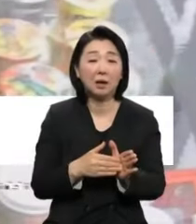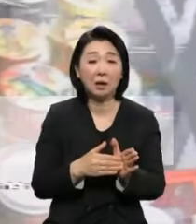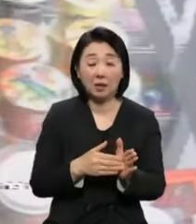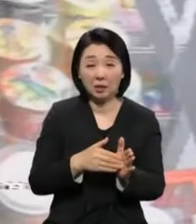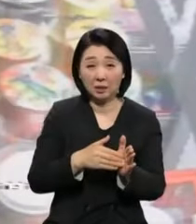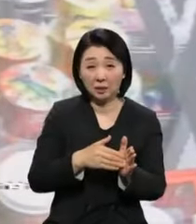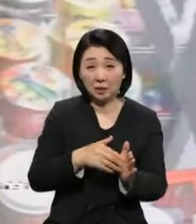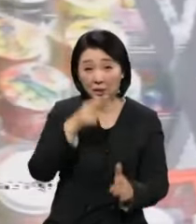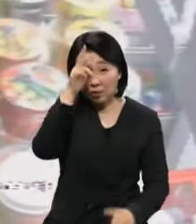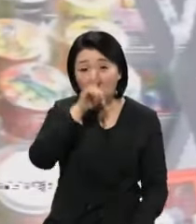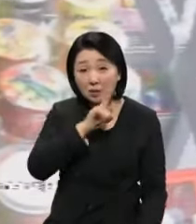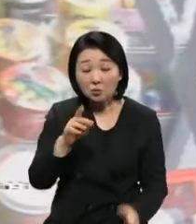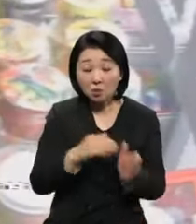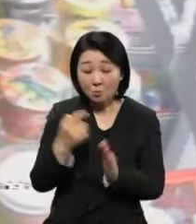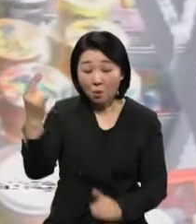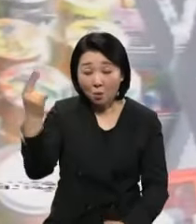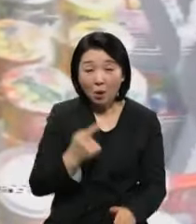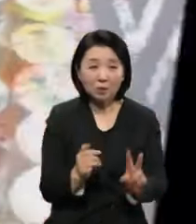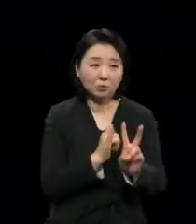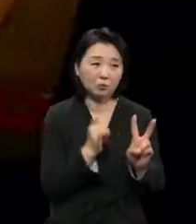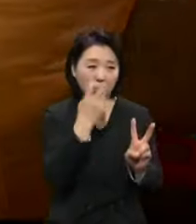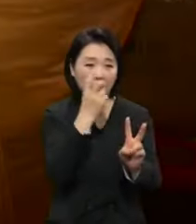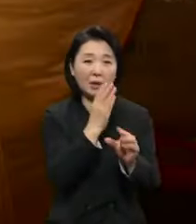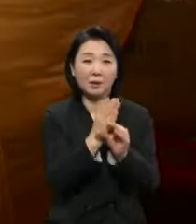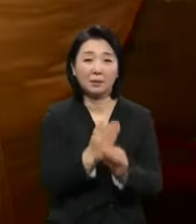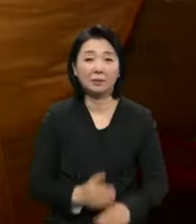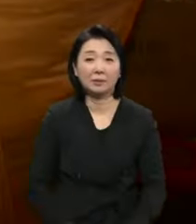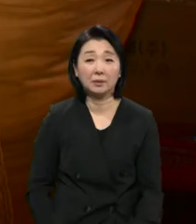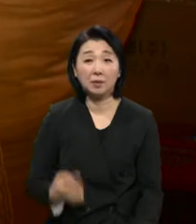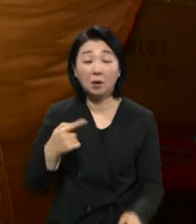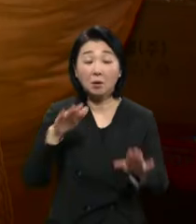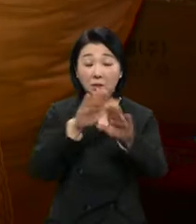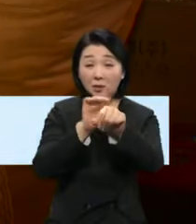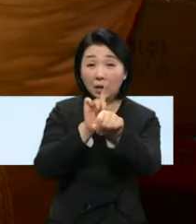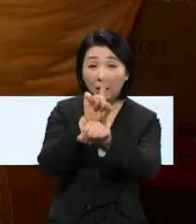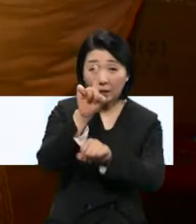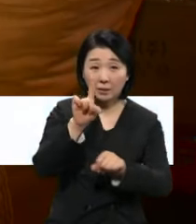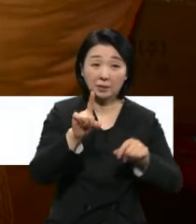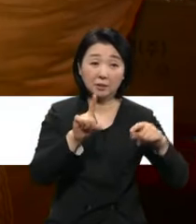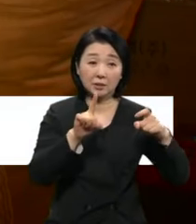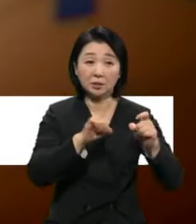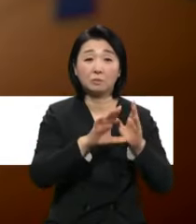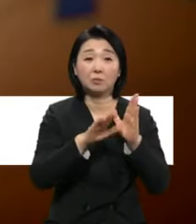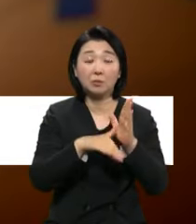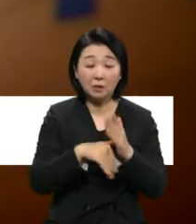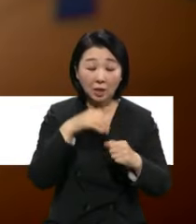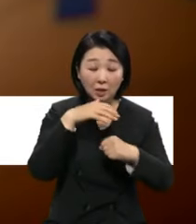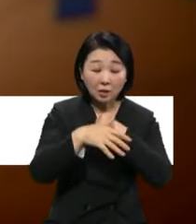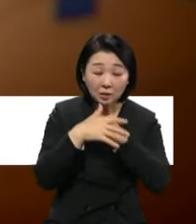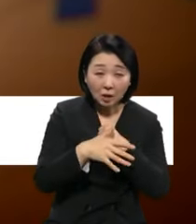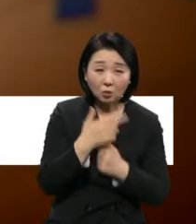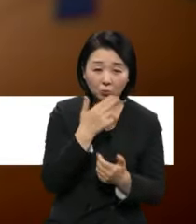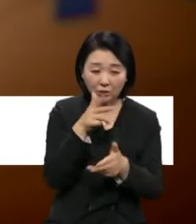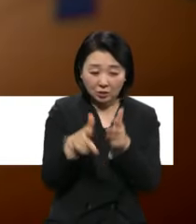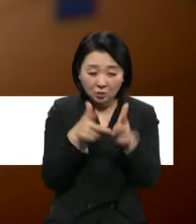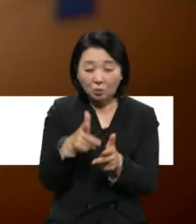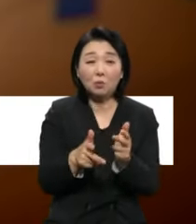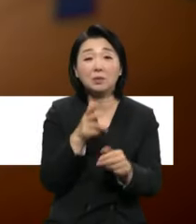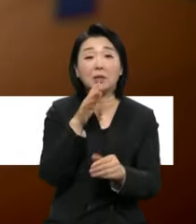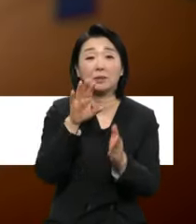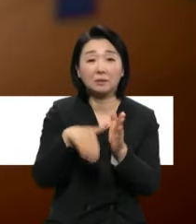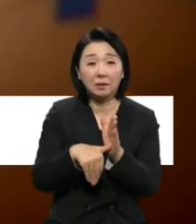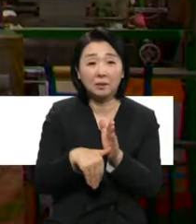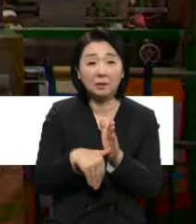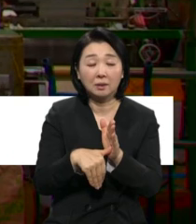받고 출동한 경찰은 용의자들을 쫓고 있습니다. 어제 낮 1시 10분쯤 대구시 달성군에 있는 한 플라스틱 제품 제조